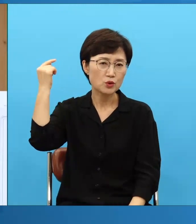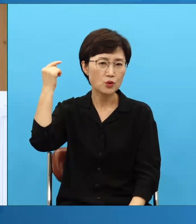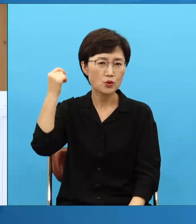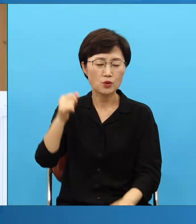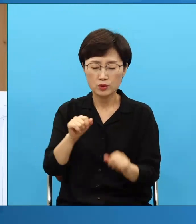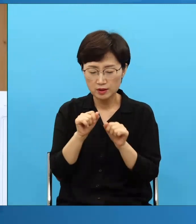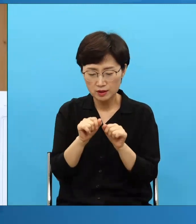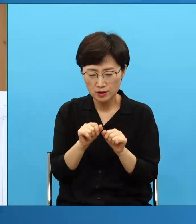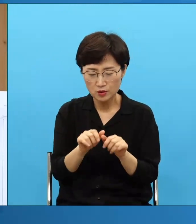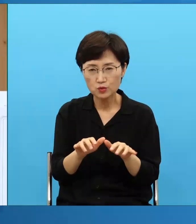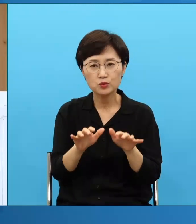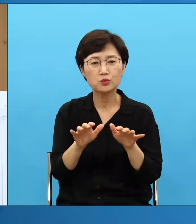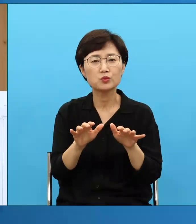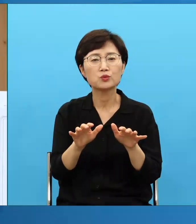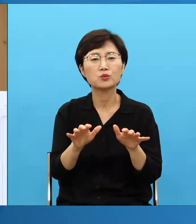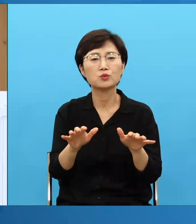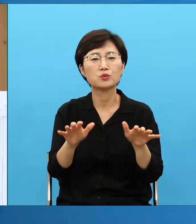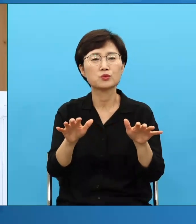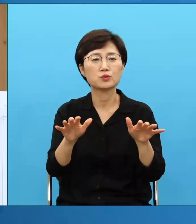소리